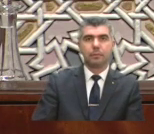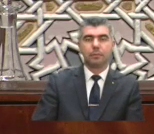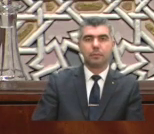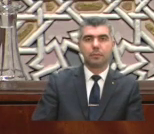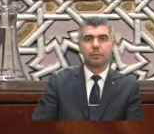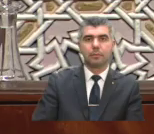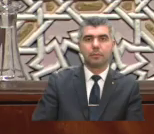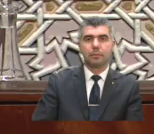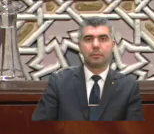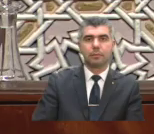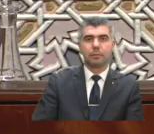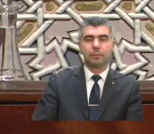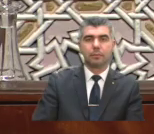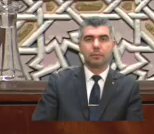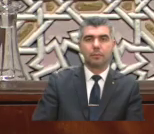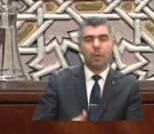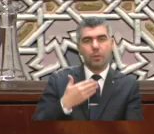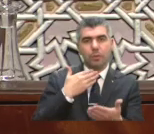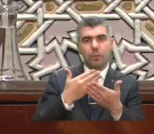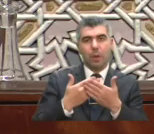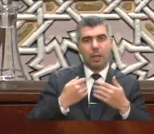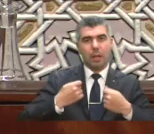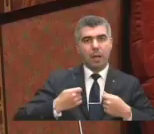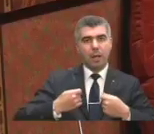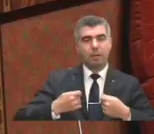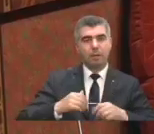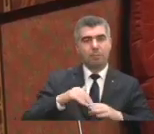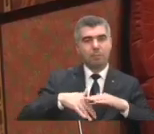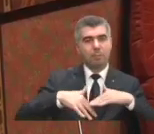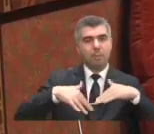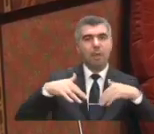شكرا سيد الرئيس. سيد النائب المحترم،